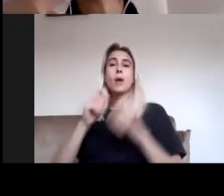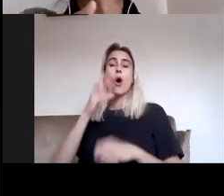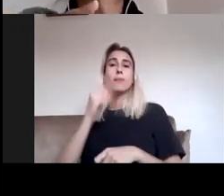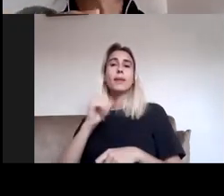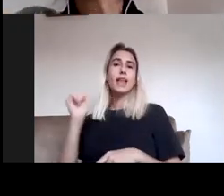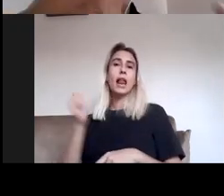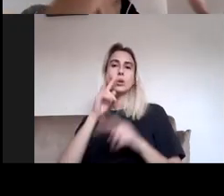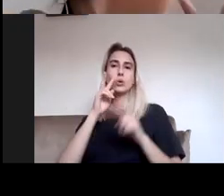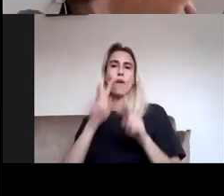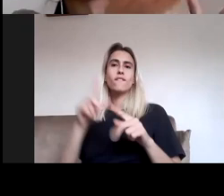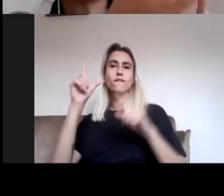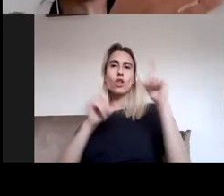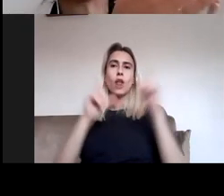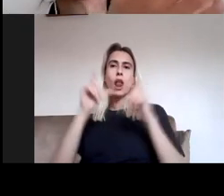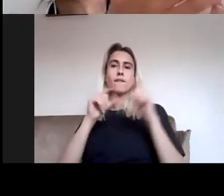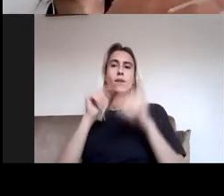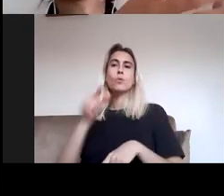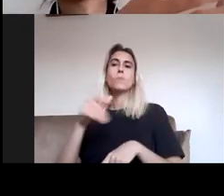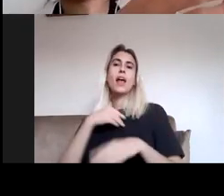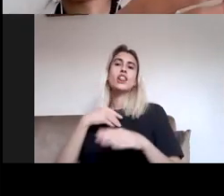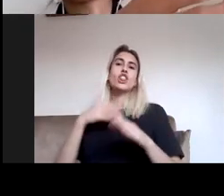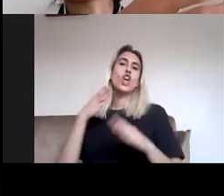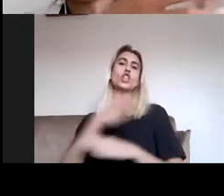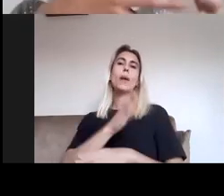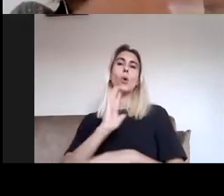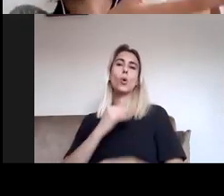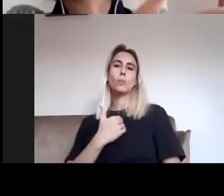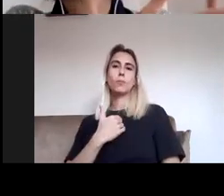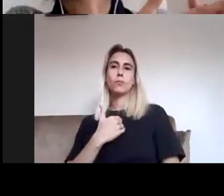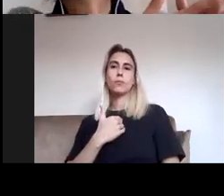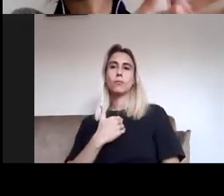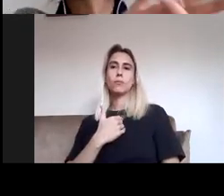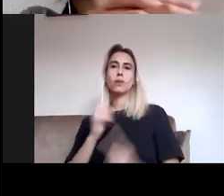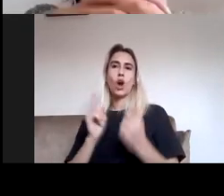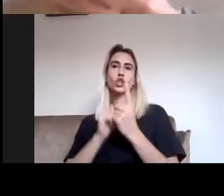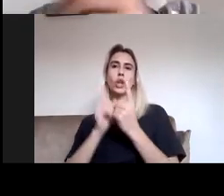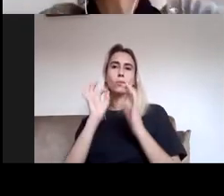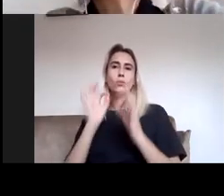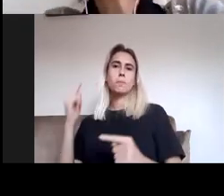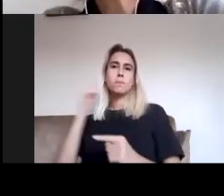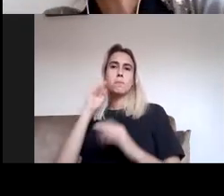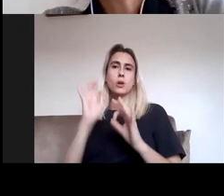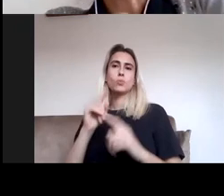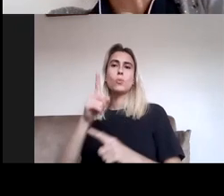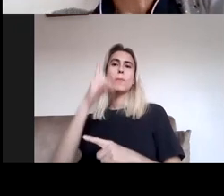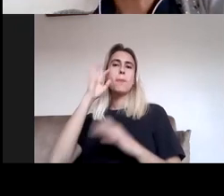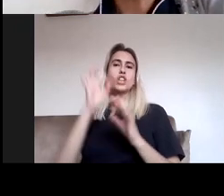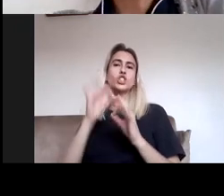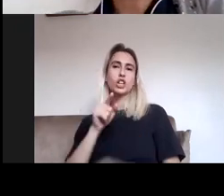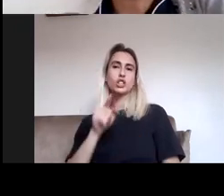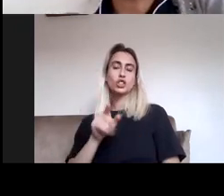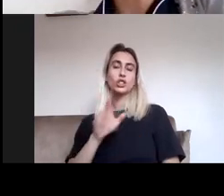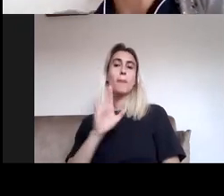görüyorlar. Fotoğraf çekiyorlar. Diyorlar ki buradan ben geçemiyorum. Artık böyle karşılaştırmaya başladılar. Bu bir başlangıç. Ama